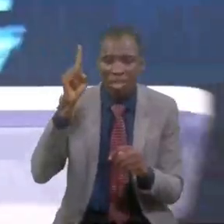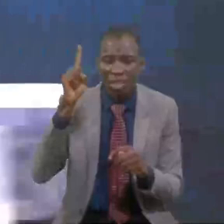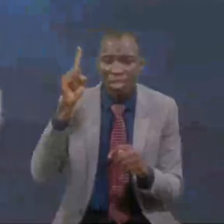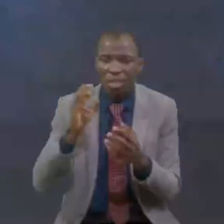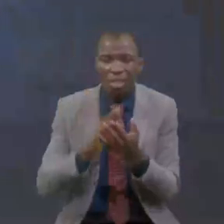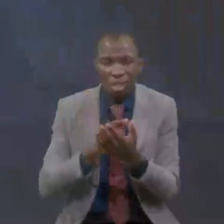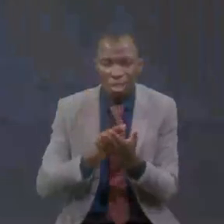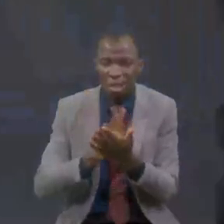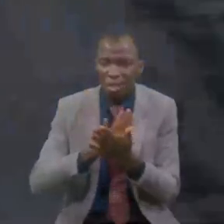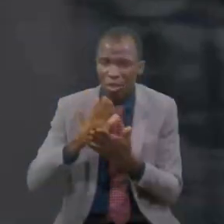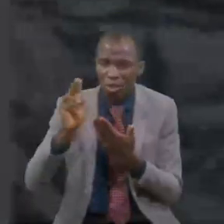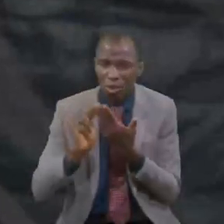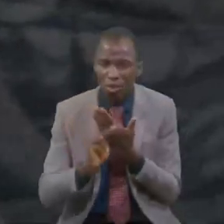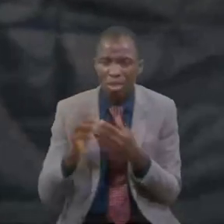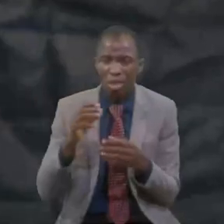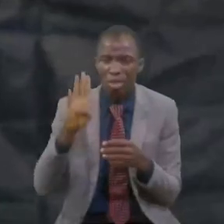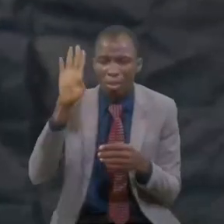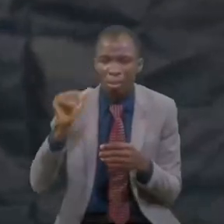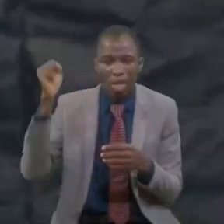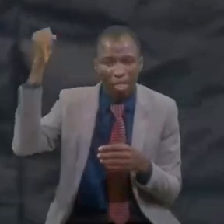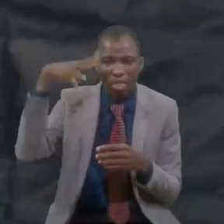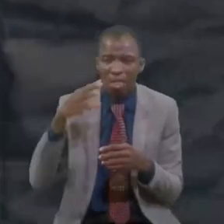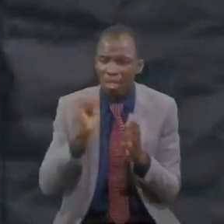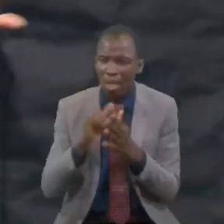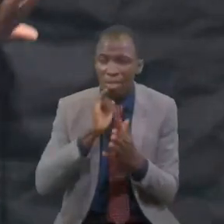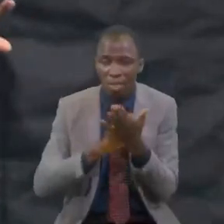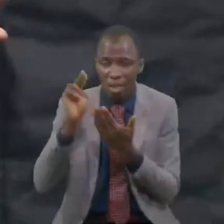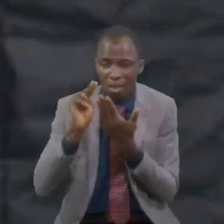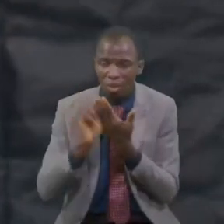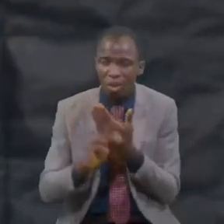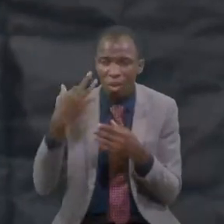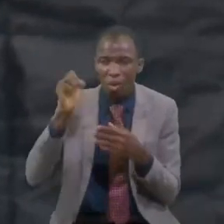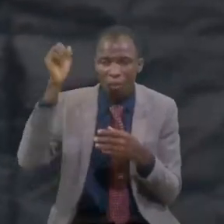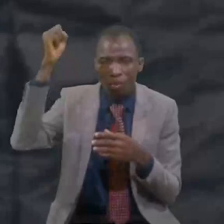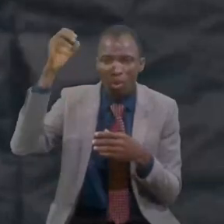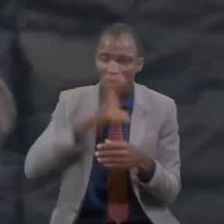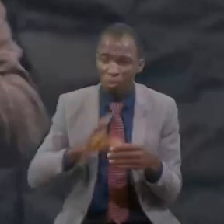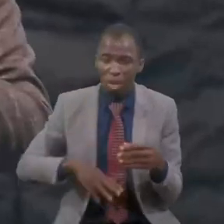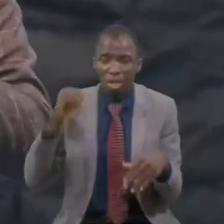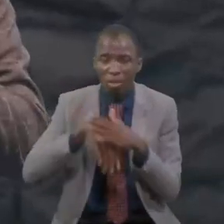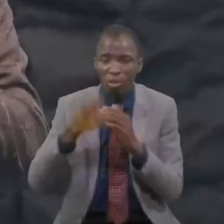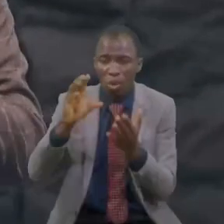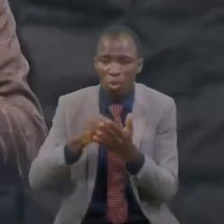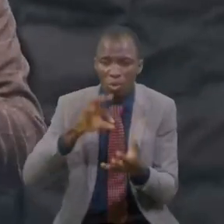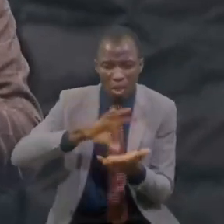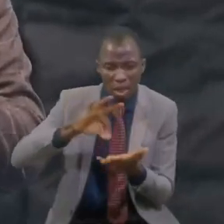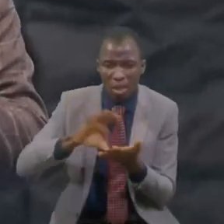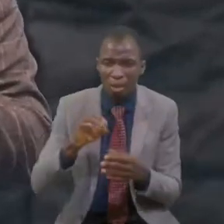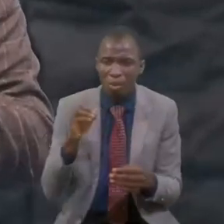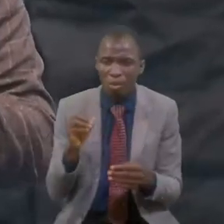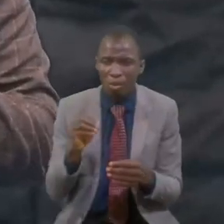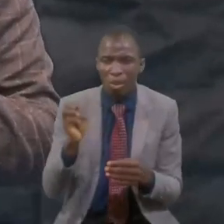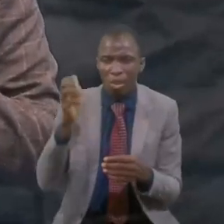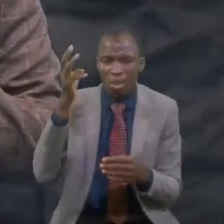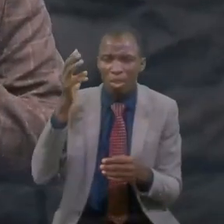justice c'estàdire la justice de Christ sur votre compte il